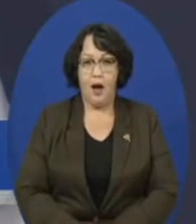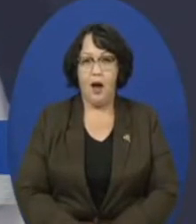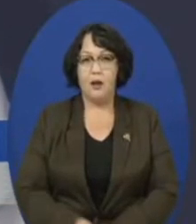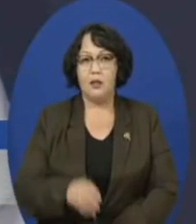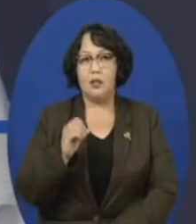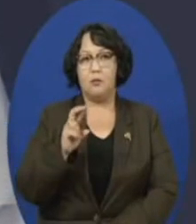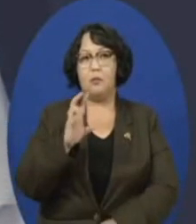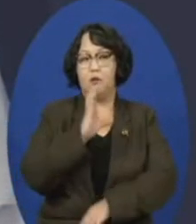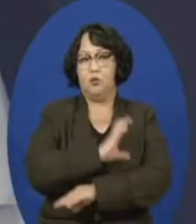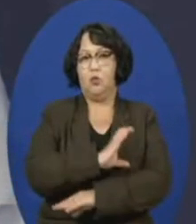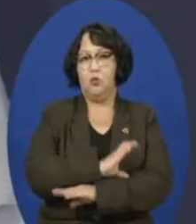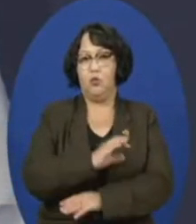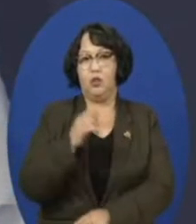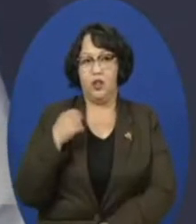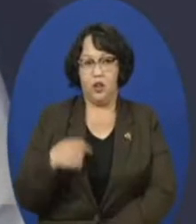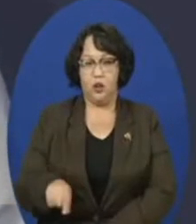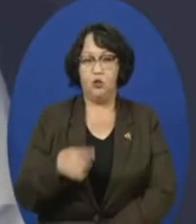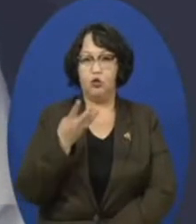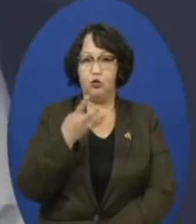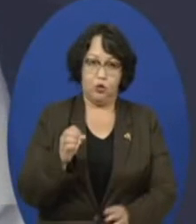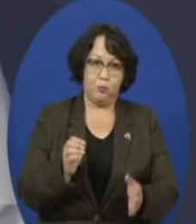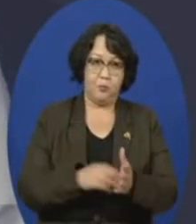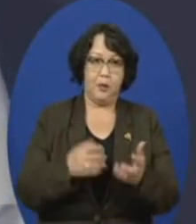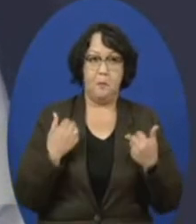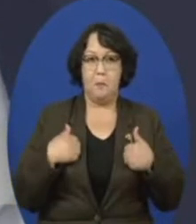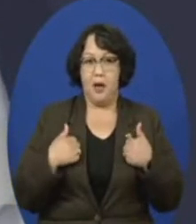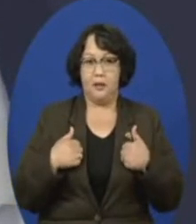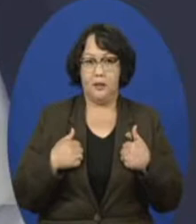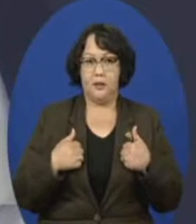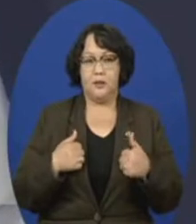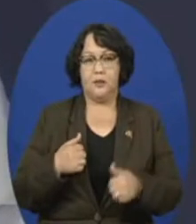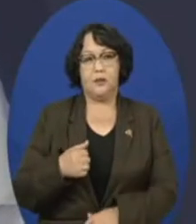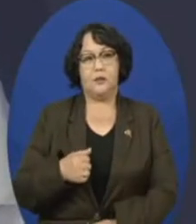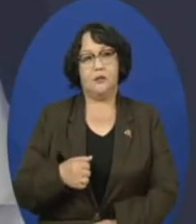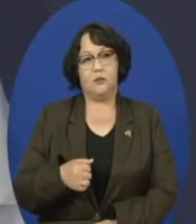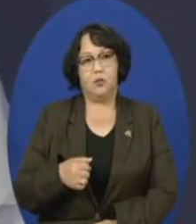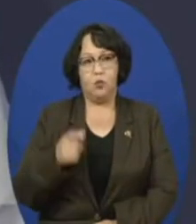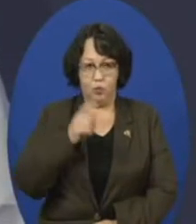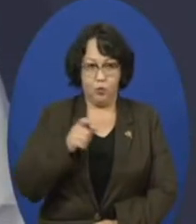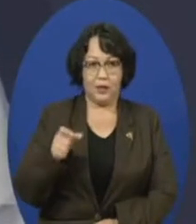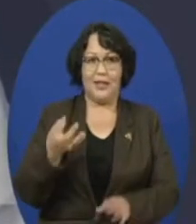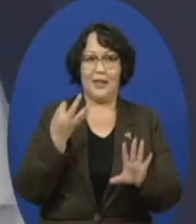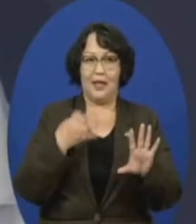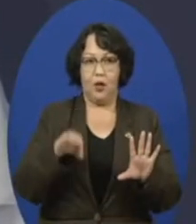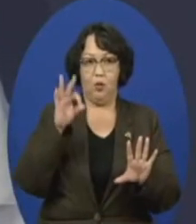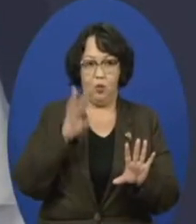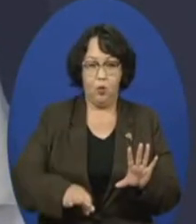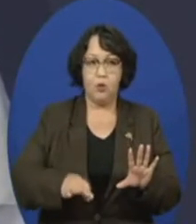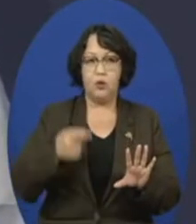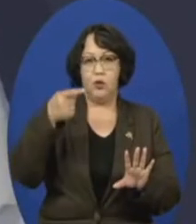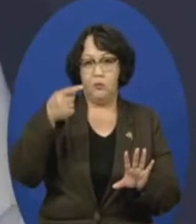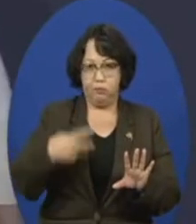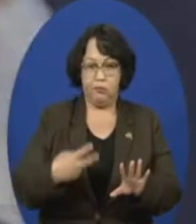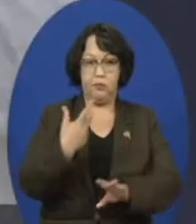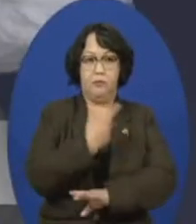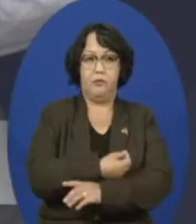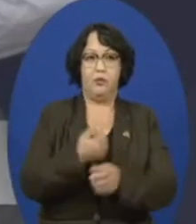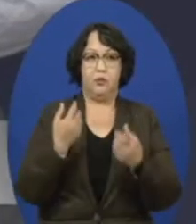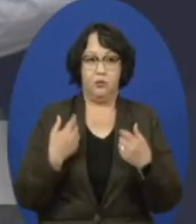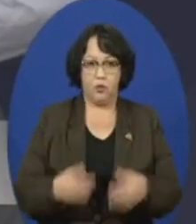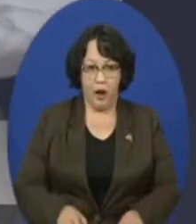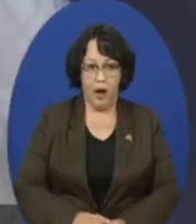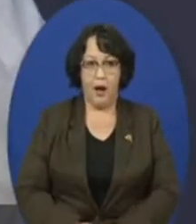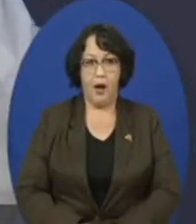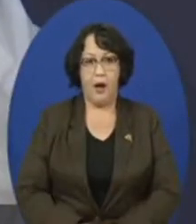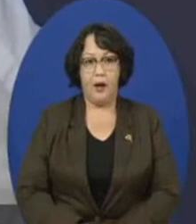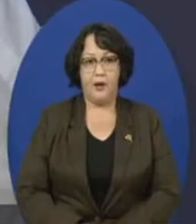тал бол одоо ерөнхий олон сургуулийн дунд сургуулийн одоо 40 мянган багш нар байдаг. Энэ багш нар маань ганцандаа 80 хувийн хоёр татан гарч байгаа. Тэгэхээр